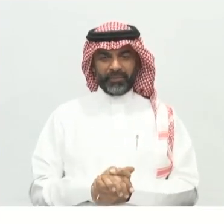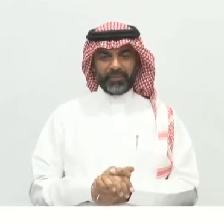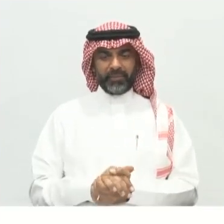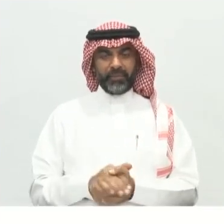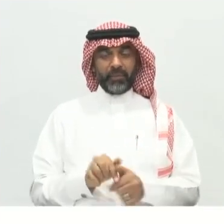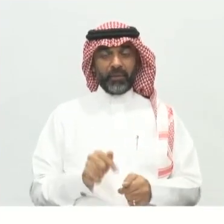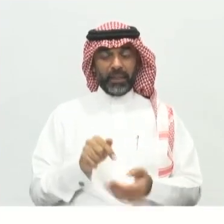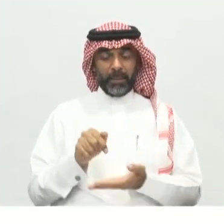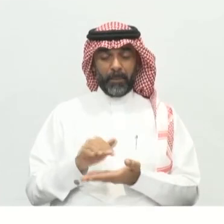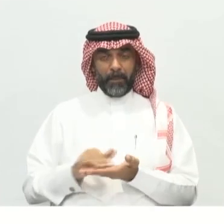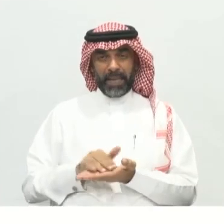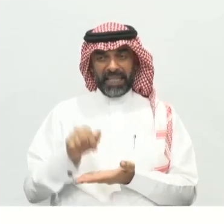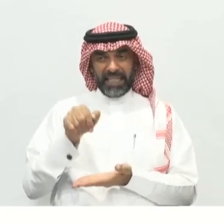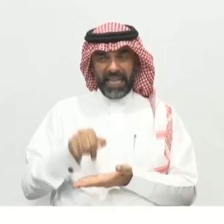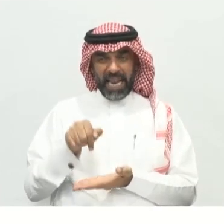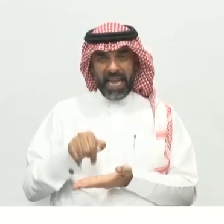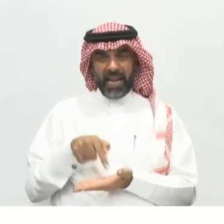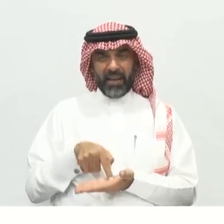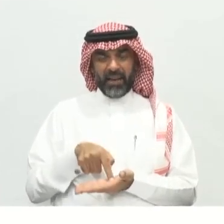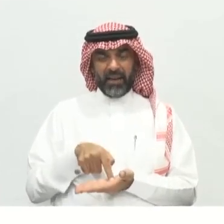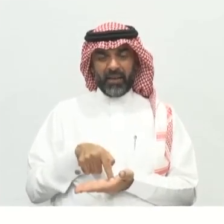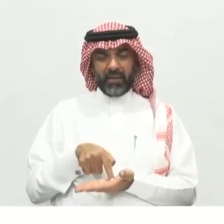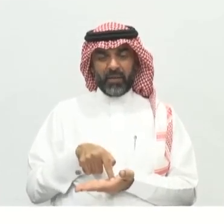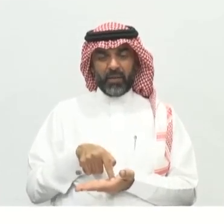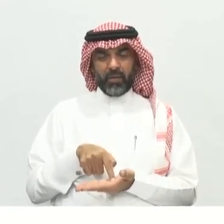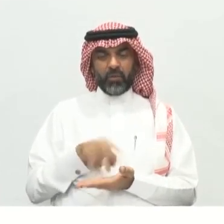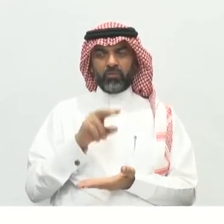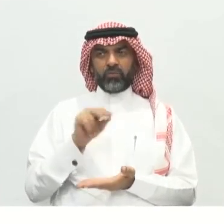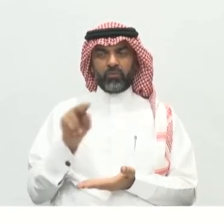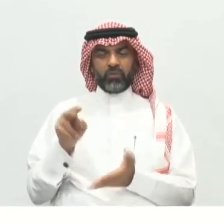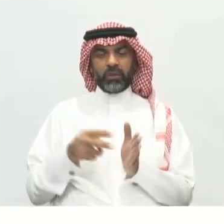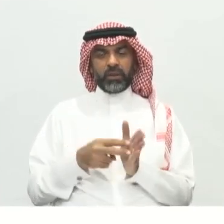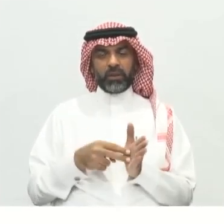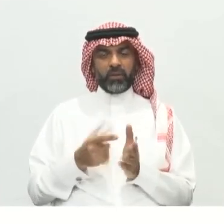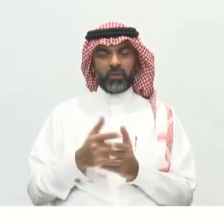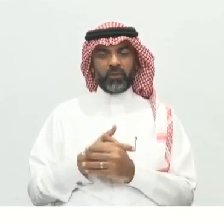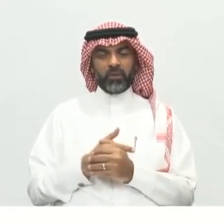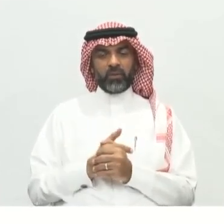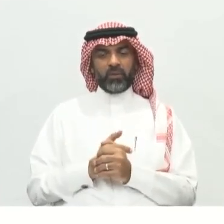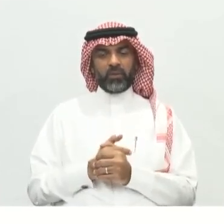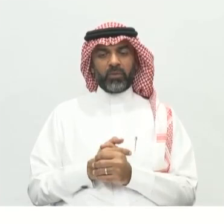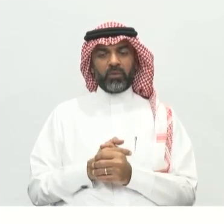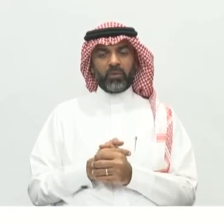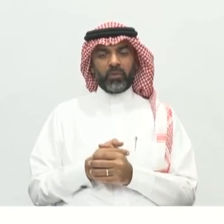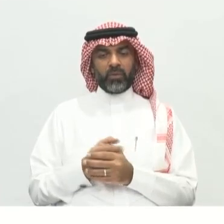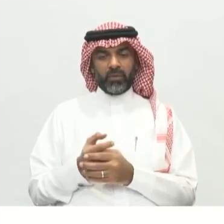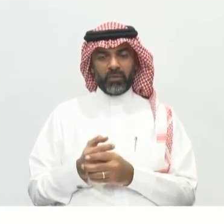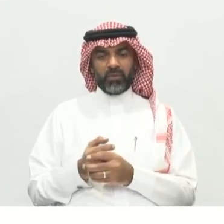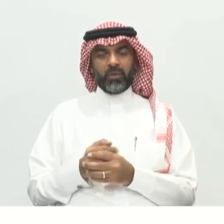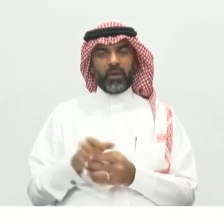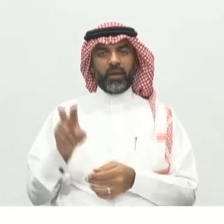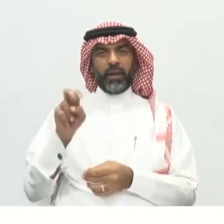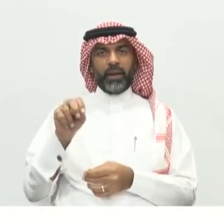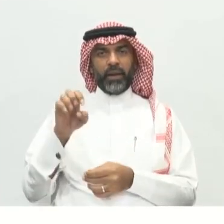بعد ما قمنا بالانتقال للاخر اذا اصبح لدينا هو نفسه سيصبح next لوكيشن ممتاز احسنتم